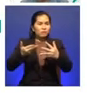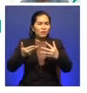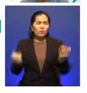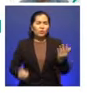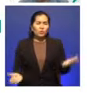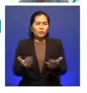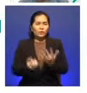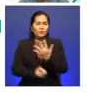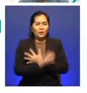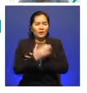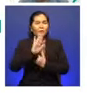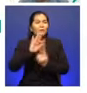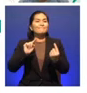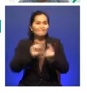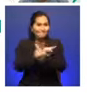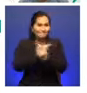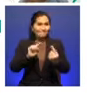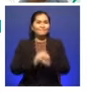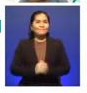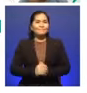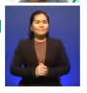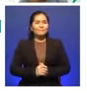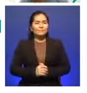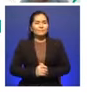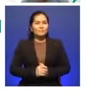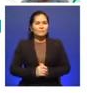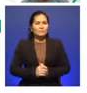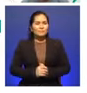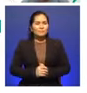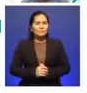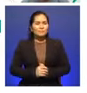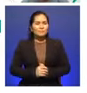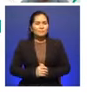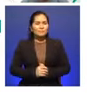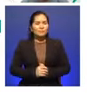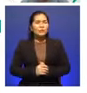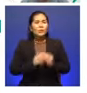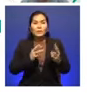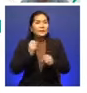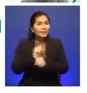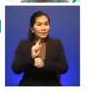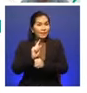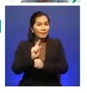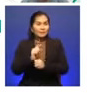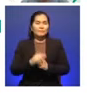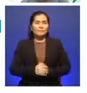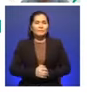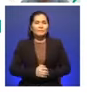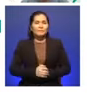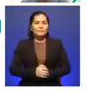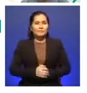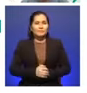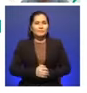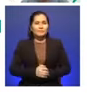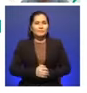ครับซึ่งการที่เราทำในเรื่องของศูนย์เชี่ยวชาญการสร้างโอกาสทางสังคมนะครับก็โดยใช้หลักในเรื่องของสี่อง